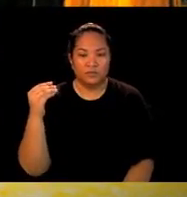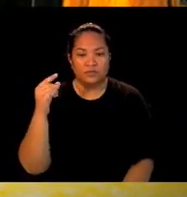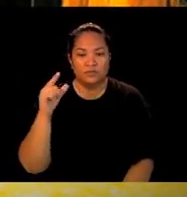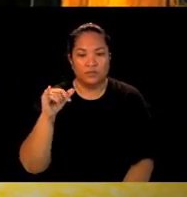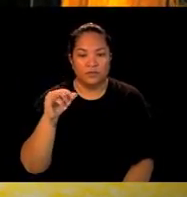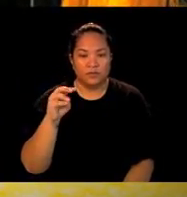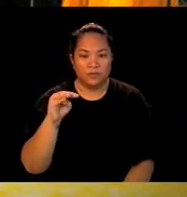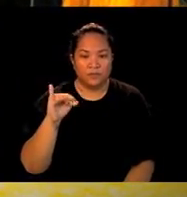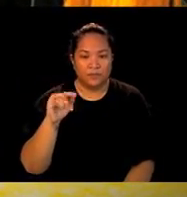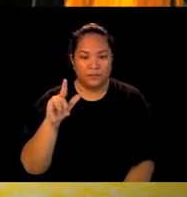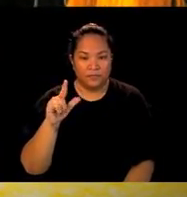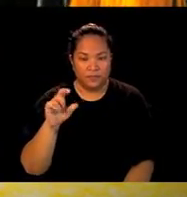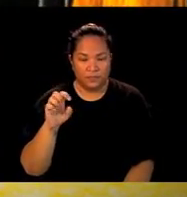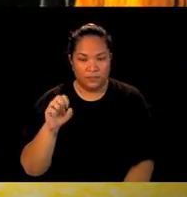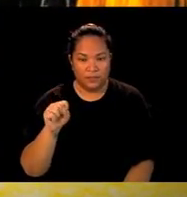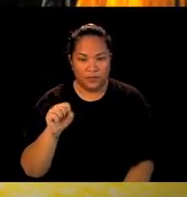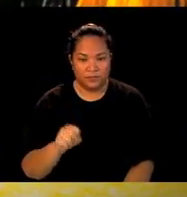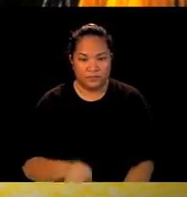Kahineku